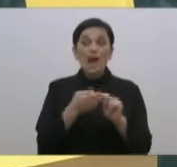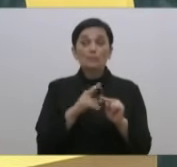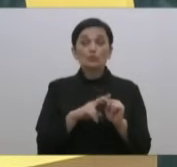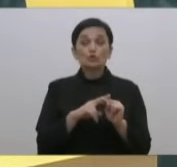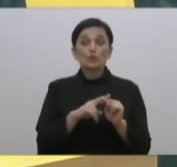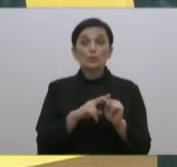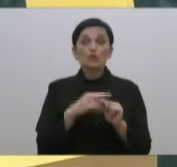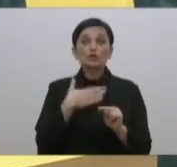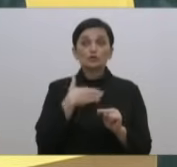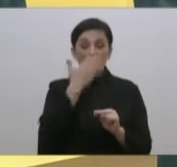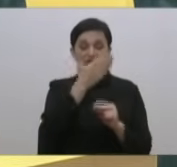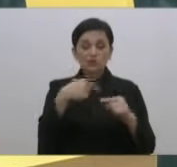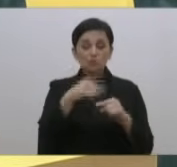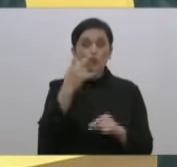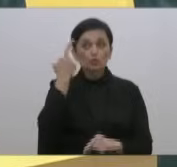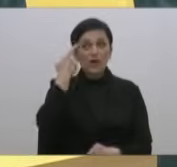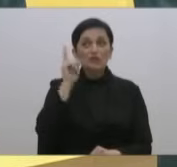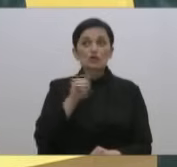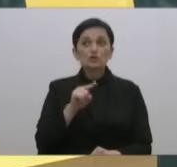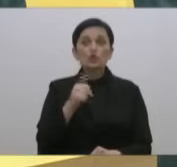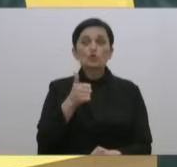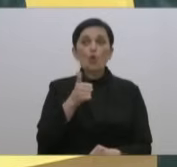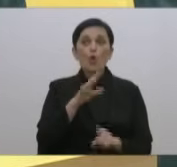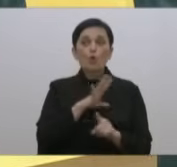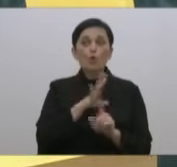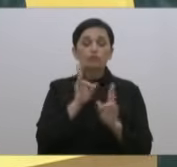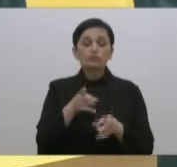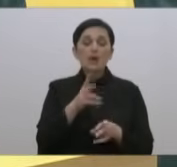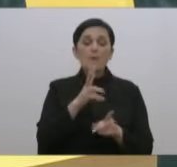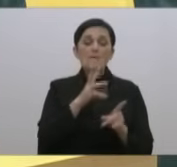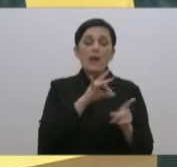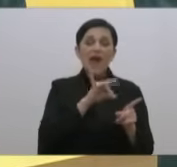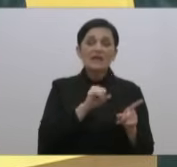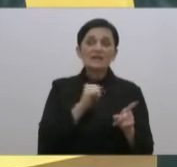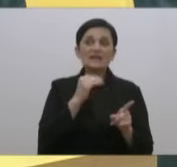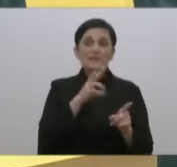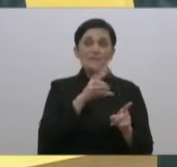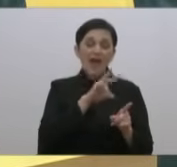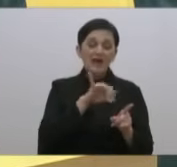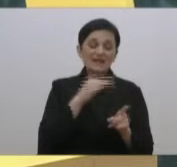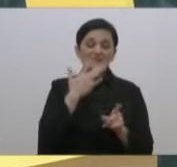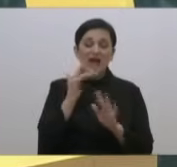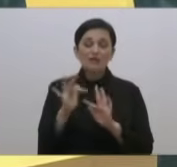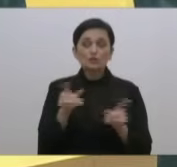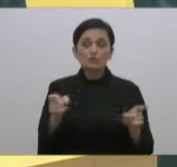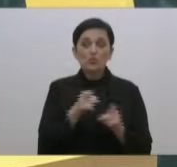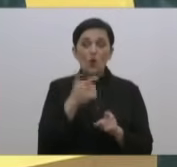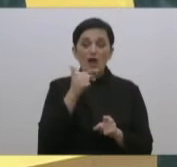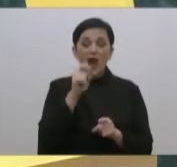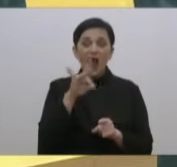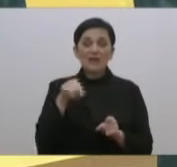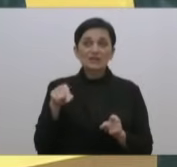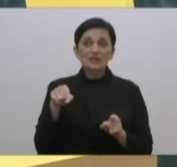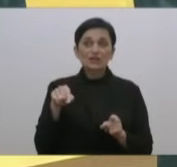ამიტომ ჩვენმა საზოგადოებამ უნდა იცოდეს, როგორ მოხდა მელიასა და ნაცმოძრაობის, იგივე მელიასა და ნაცმოძრაობის და